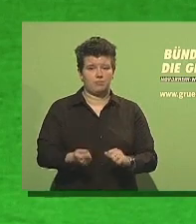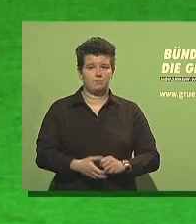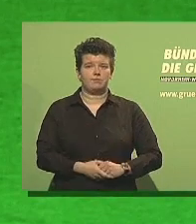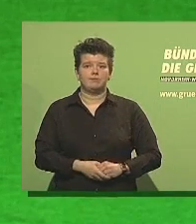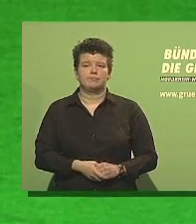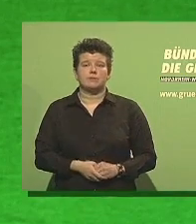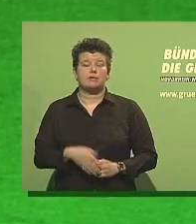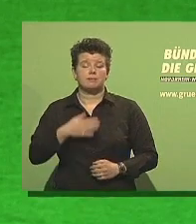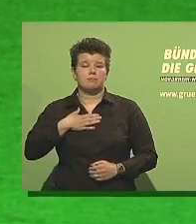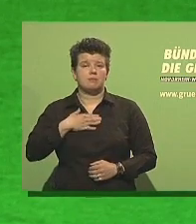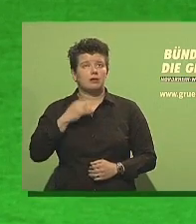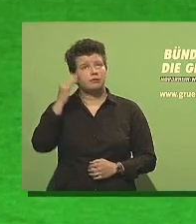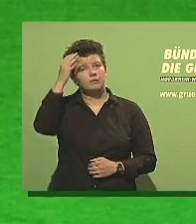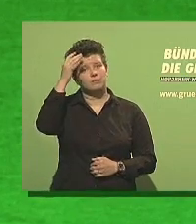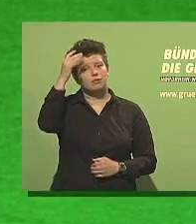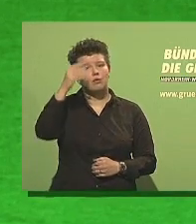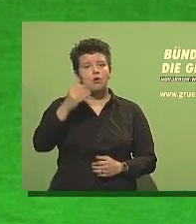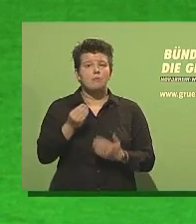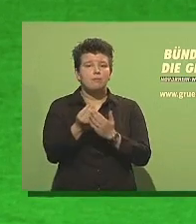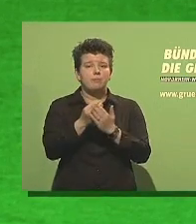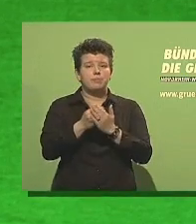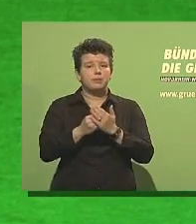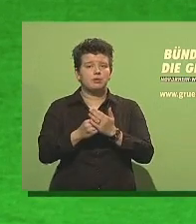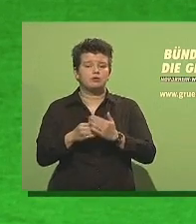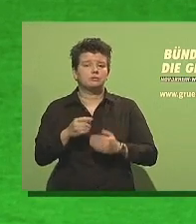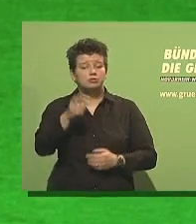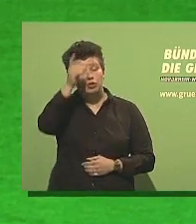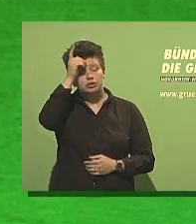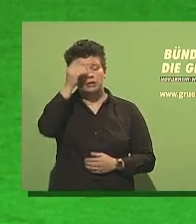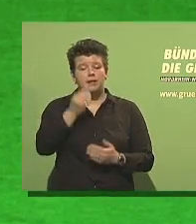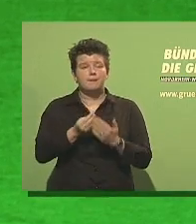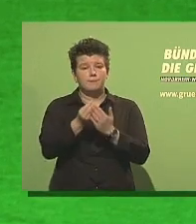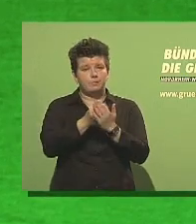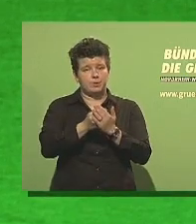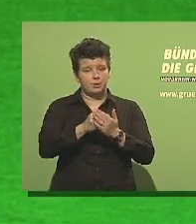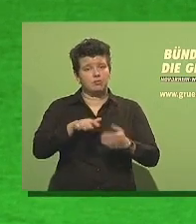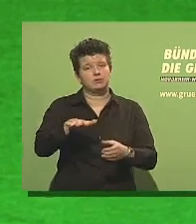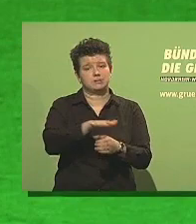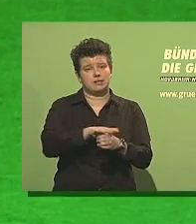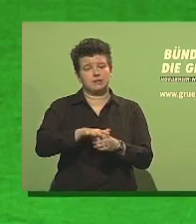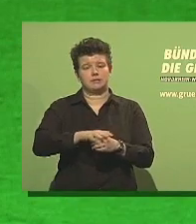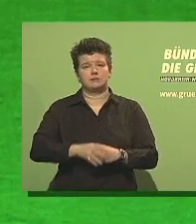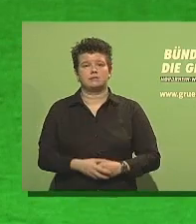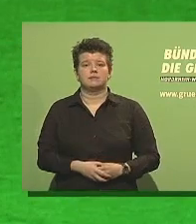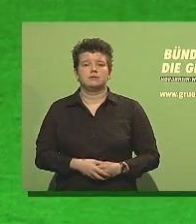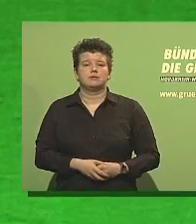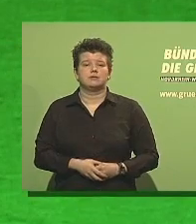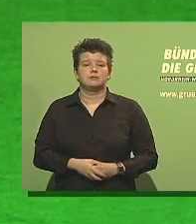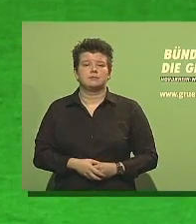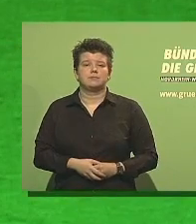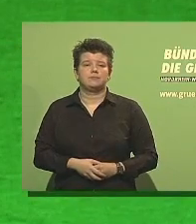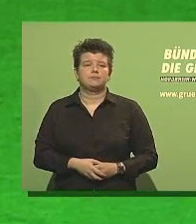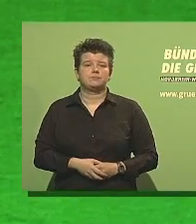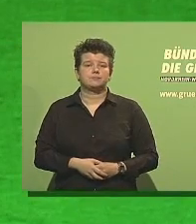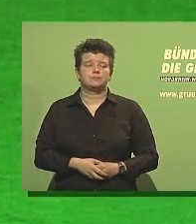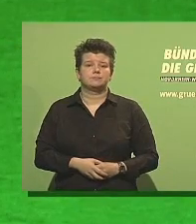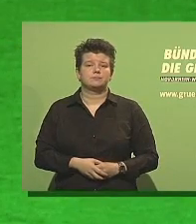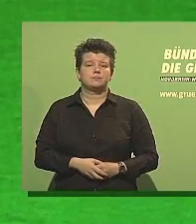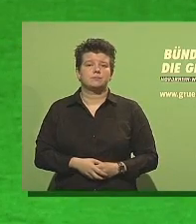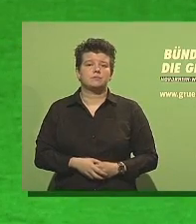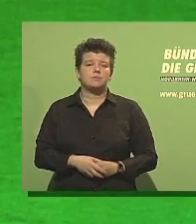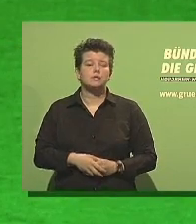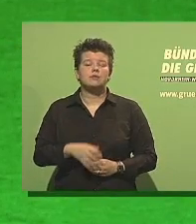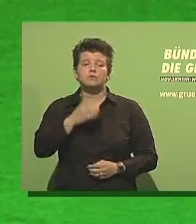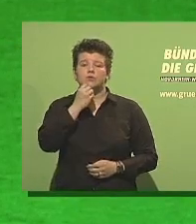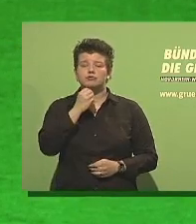Bildungsaufsteigerland. Ich möchte in einem Land leben, das niemand zurücklässt, sondern alle ermutigt und individuell fördert. Ein